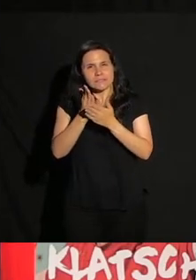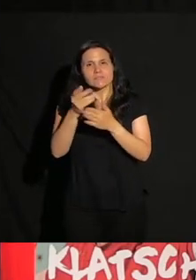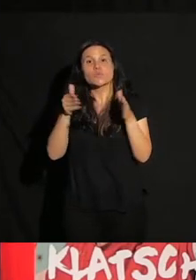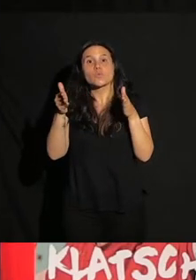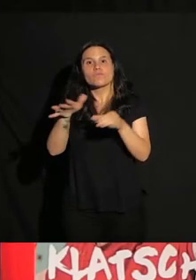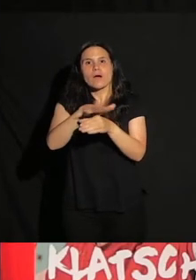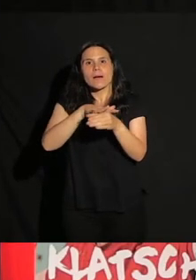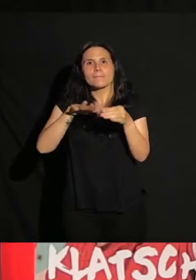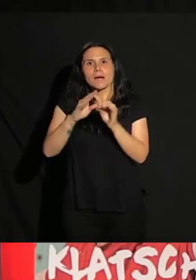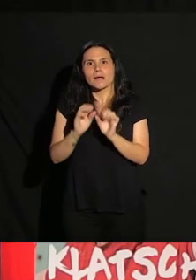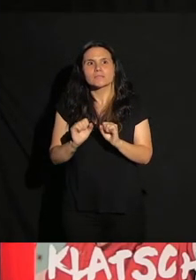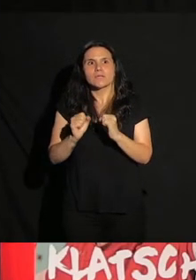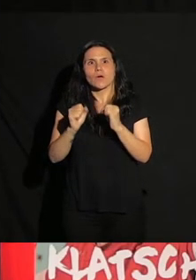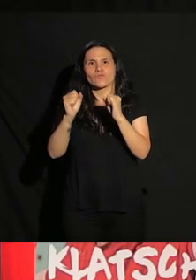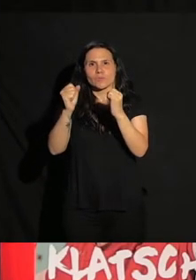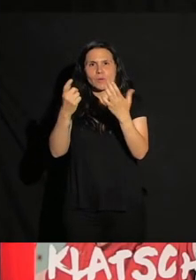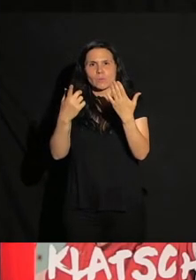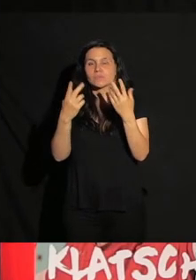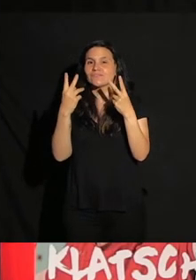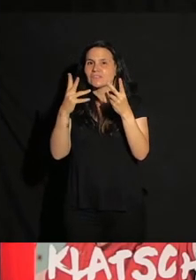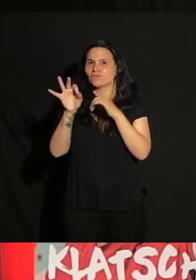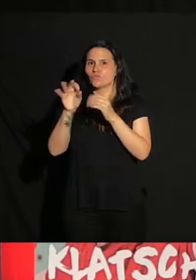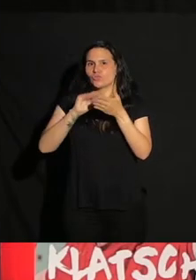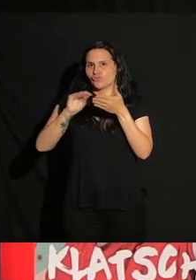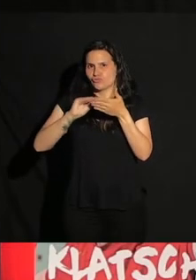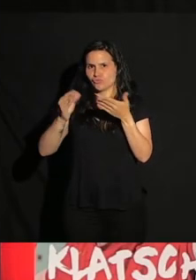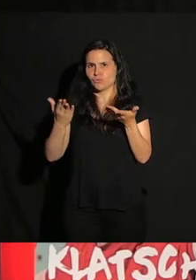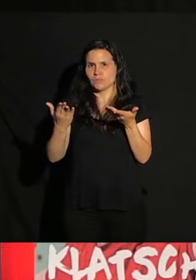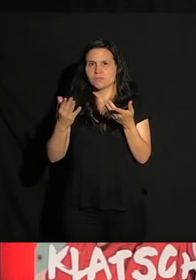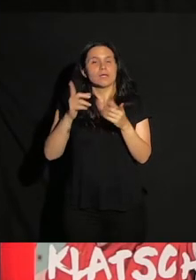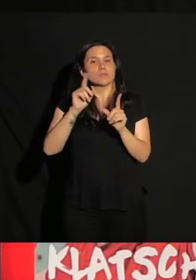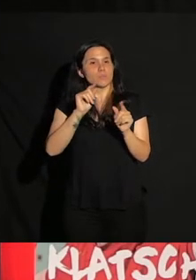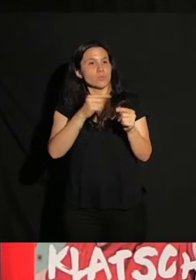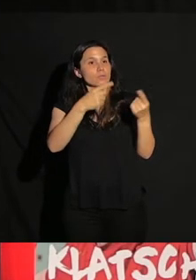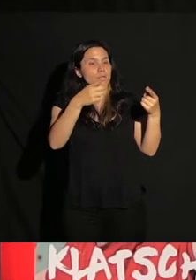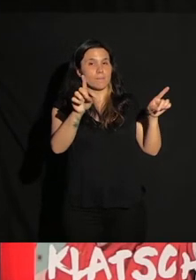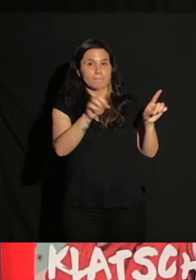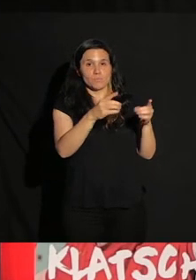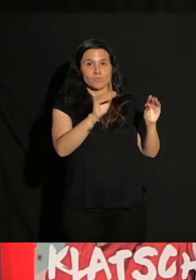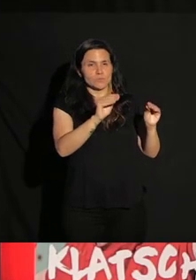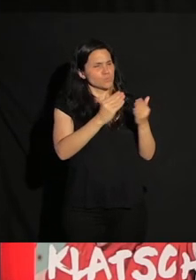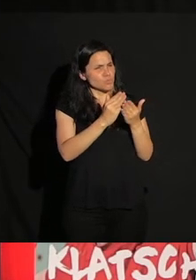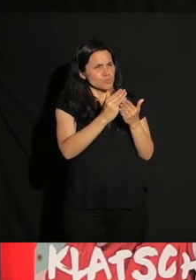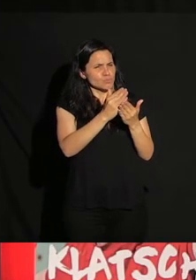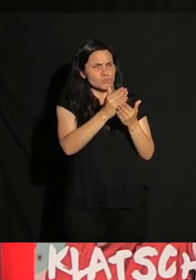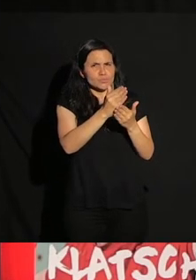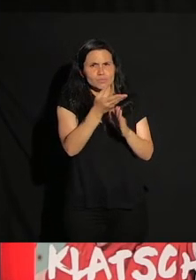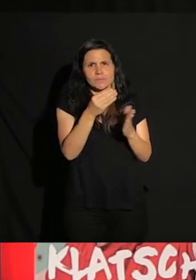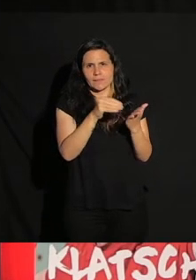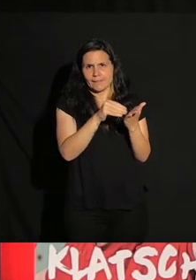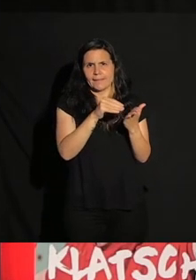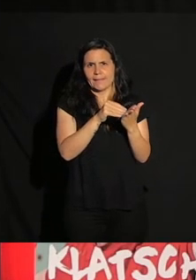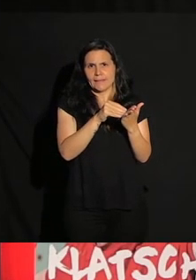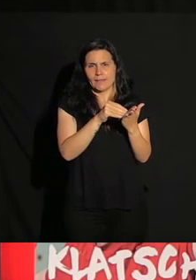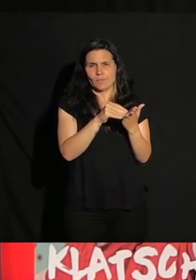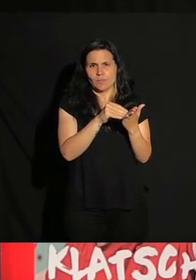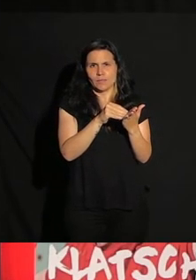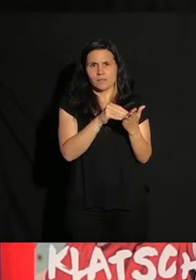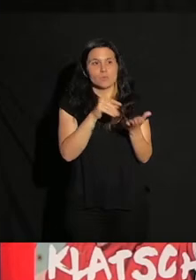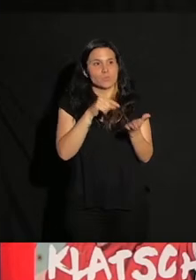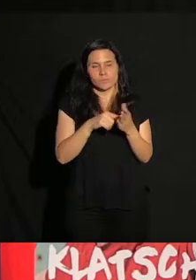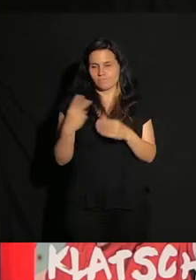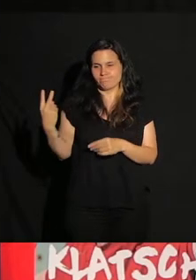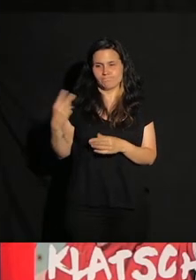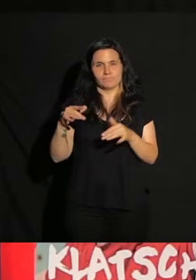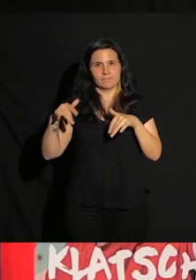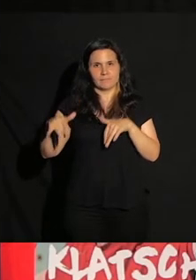zu einem wichtigen Bestandteil der Schule geworden ist. Es beginnt mit dem Musikunterricht, der konstant unterrichtet oder erteilt werden kann durch uns.